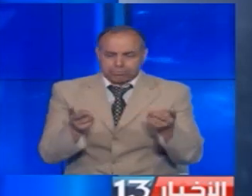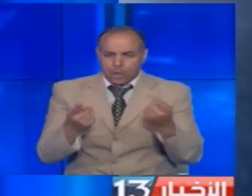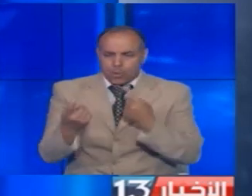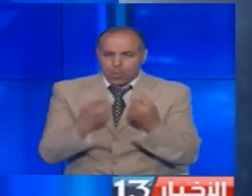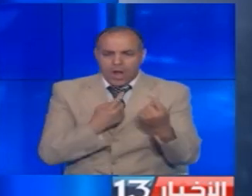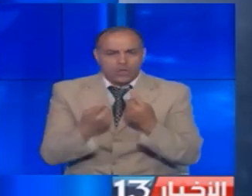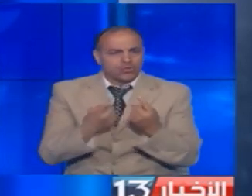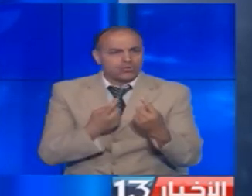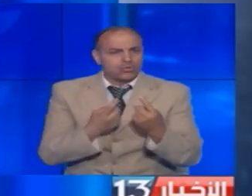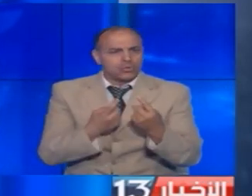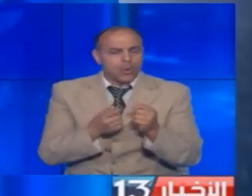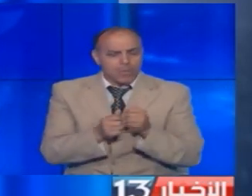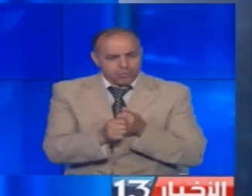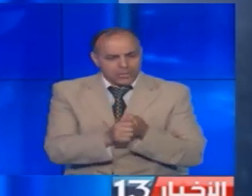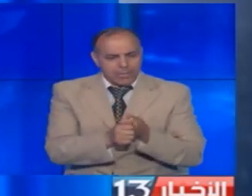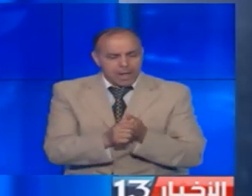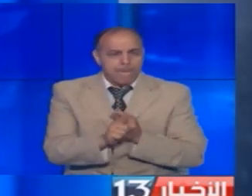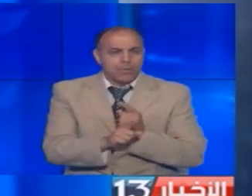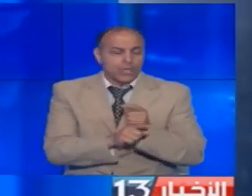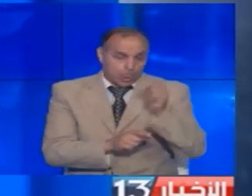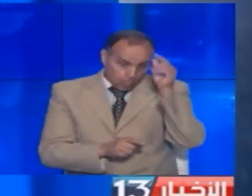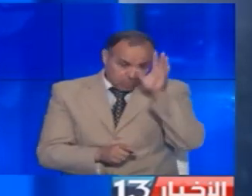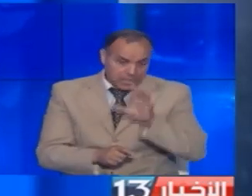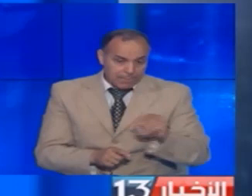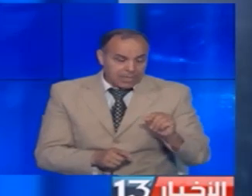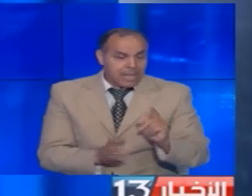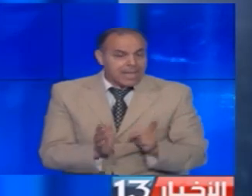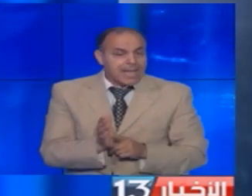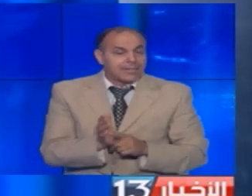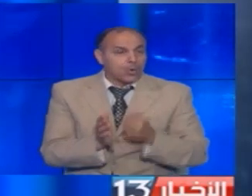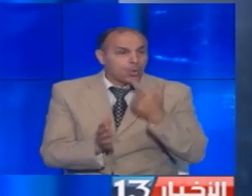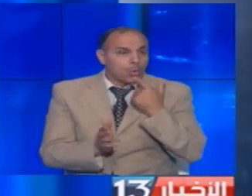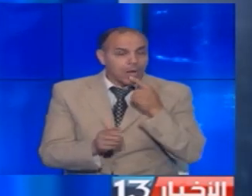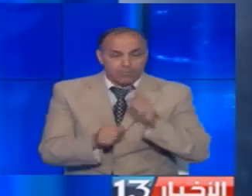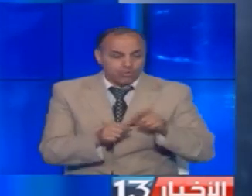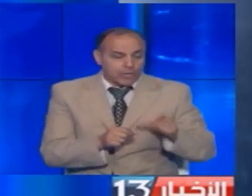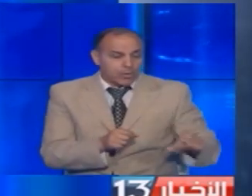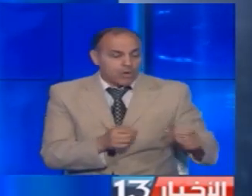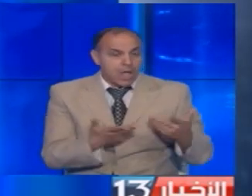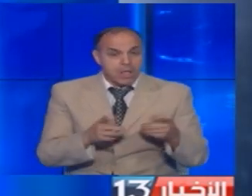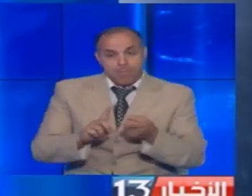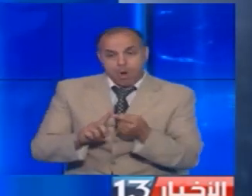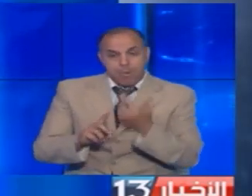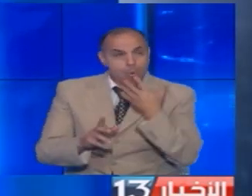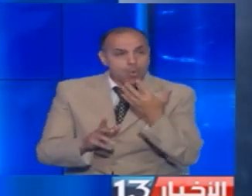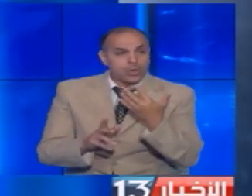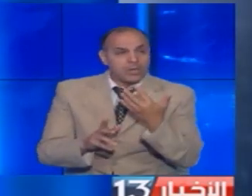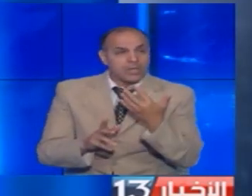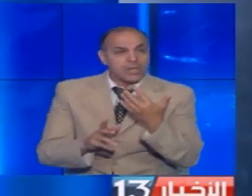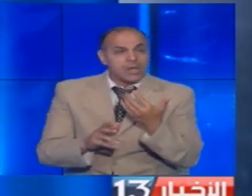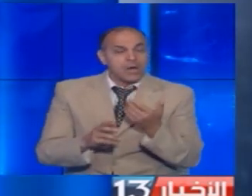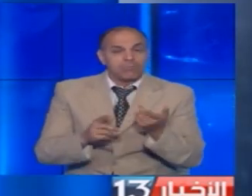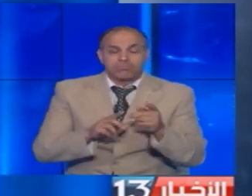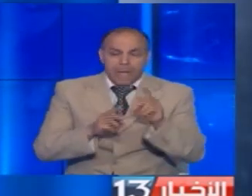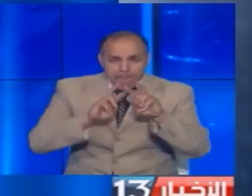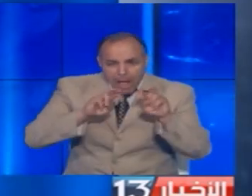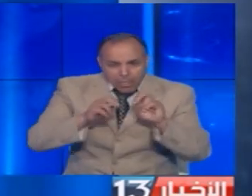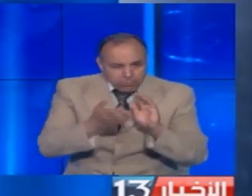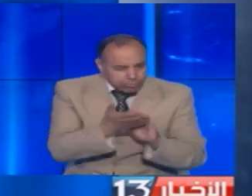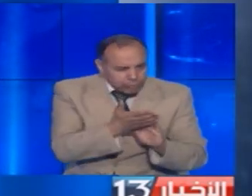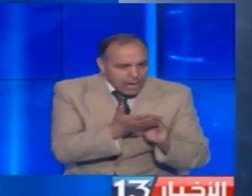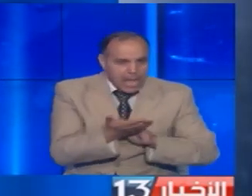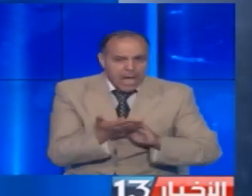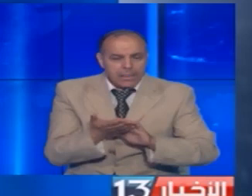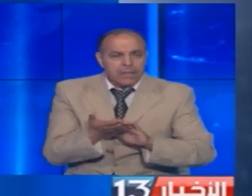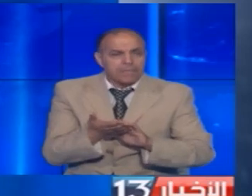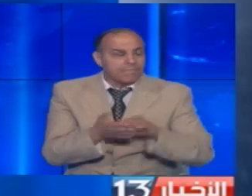للنقاش والمتابعة ضمن ملتقى وطني أكد خلاله المشاركون على أهمية تجسيد الدراسات على أرض